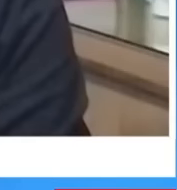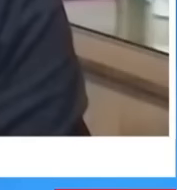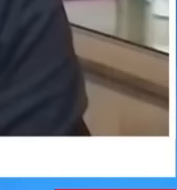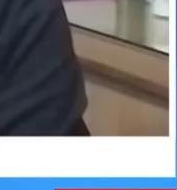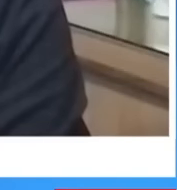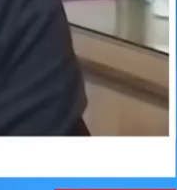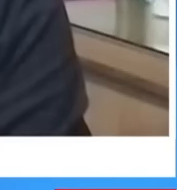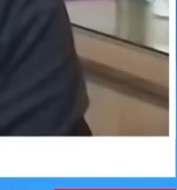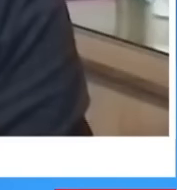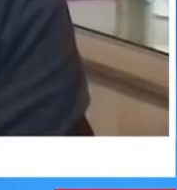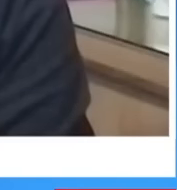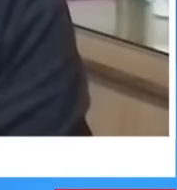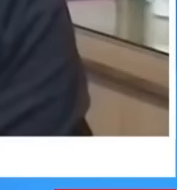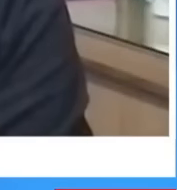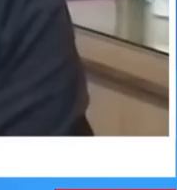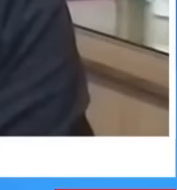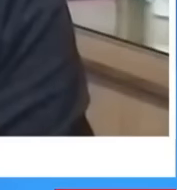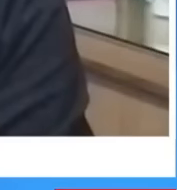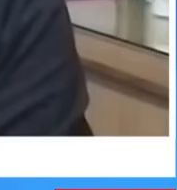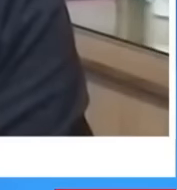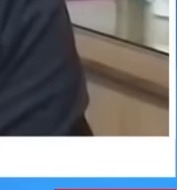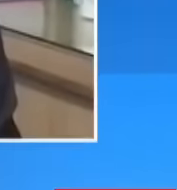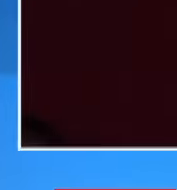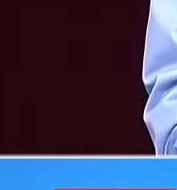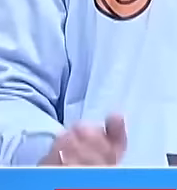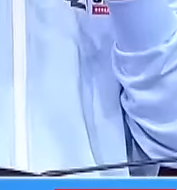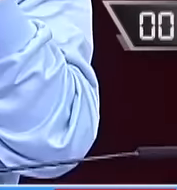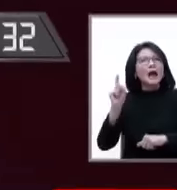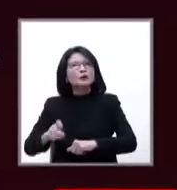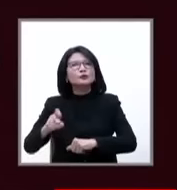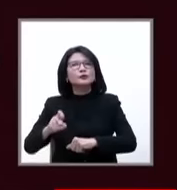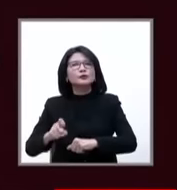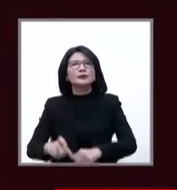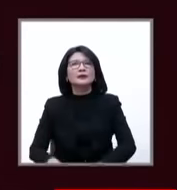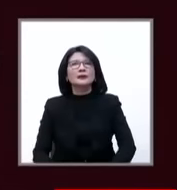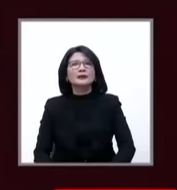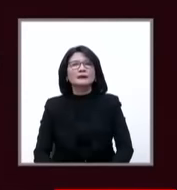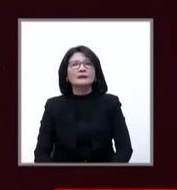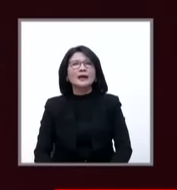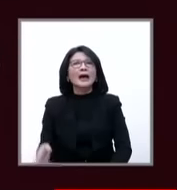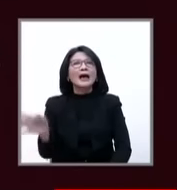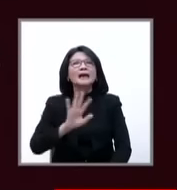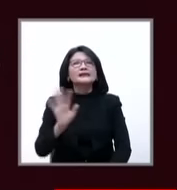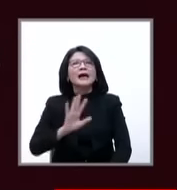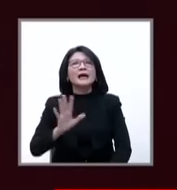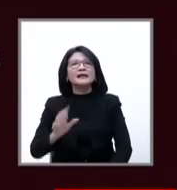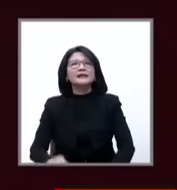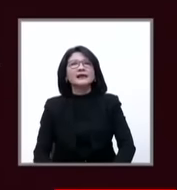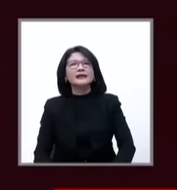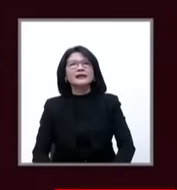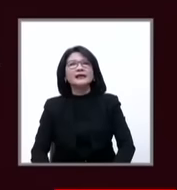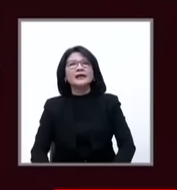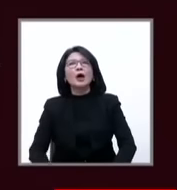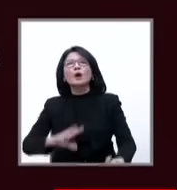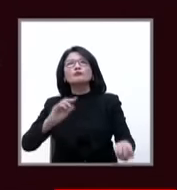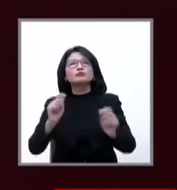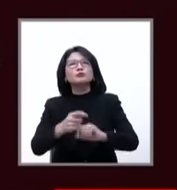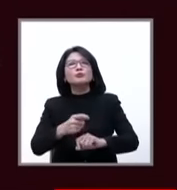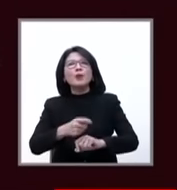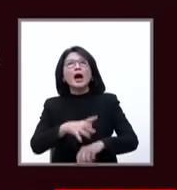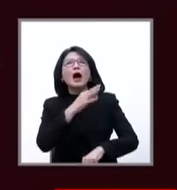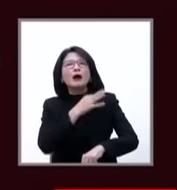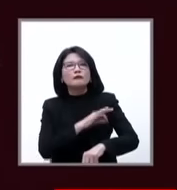nantinya? Ya menurut saya harus kembali kepada makna debat yang sesungguhnya. Yang pertama, jangan